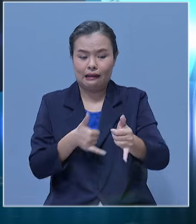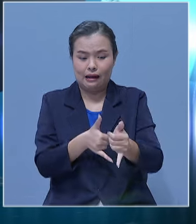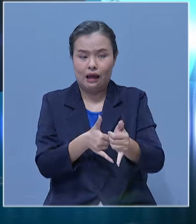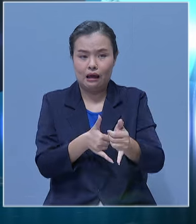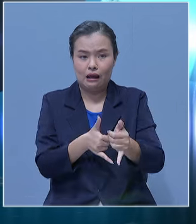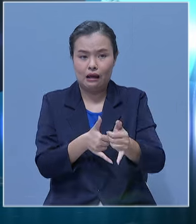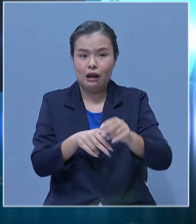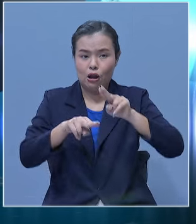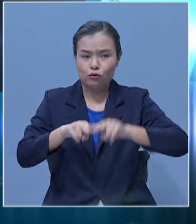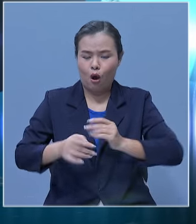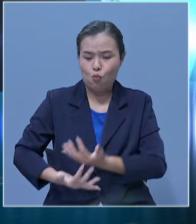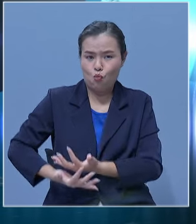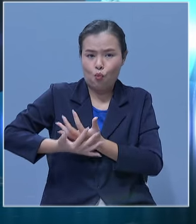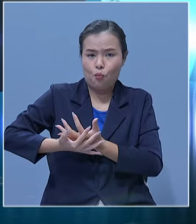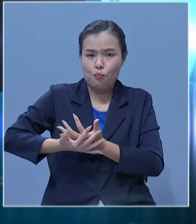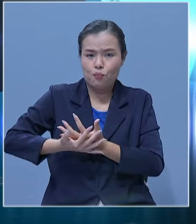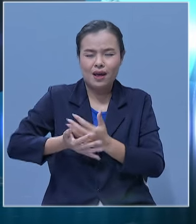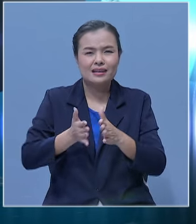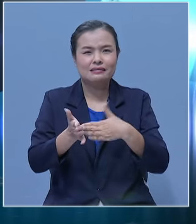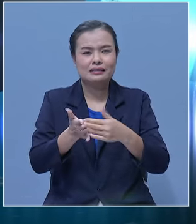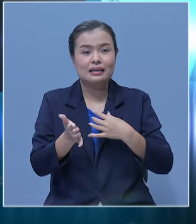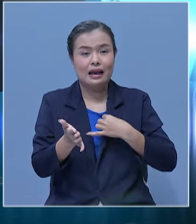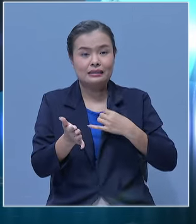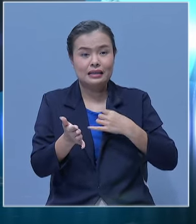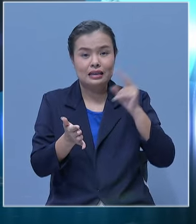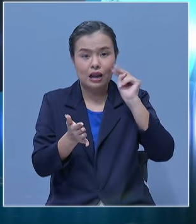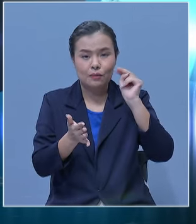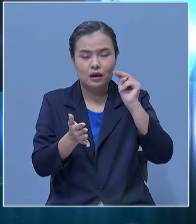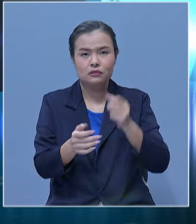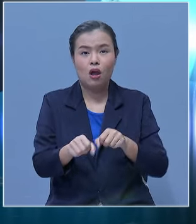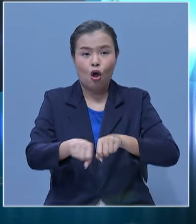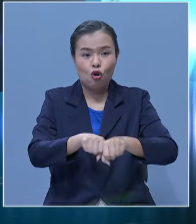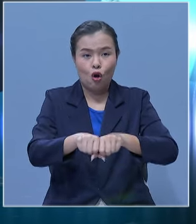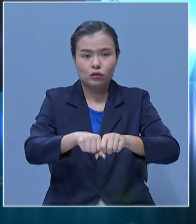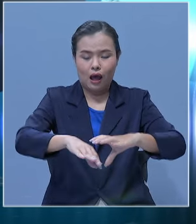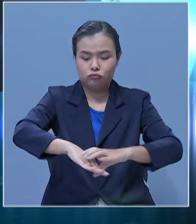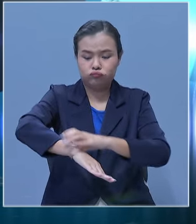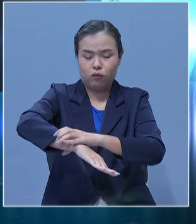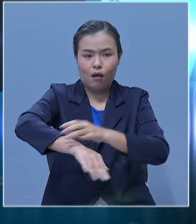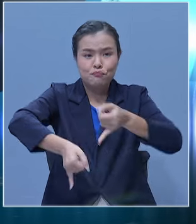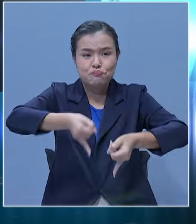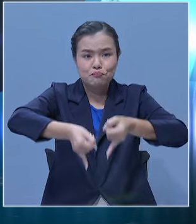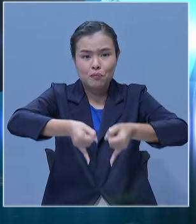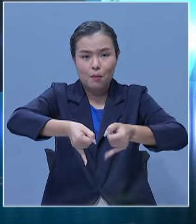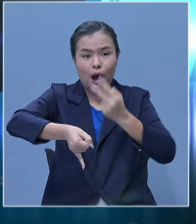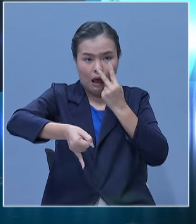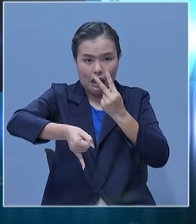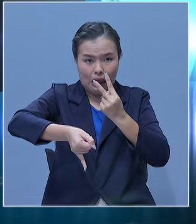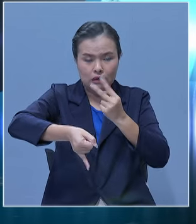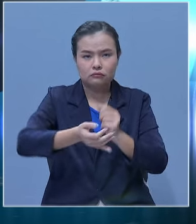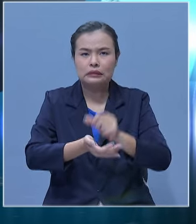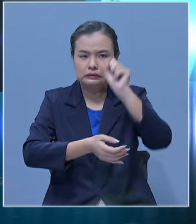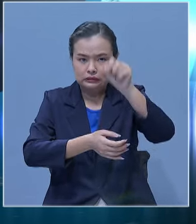ลงเขาก็อุ้มเด็กมาเนาะเขาเปลี่ยนเป็นเสื้อสีน้ำเงินแต่ว่ารองเท้าบูทอะใช่อันที่เขาใส่นั่นแหละค่ะจากในรูป